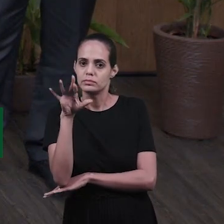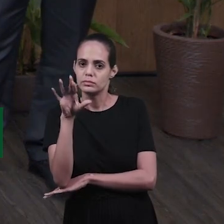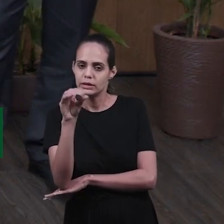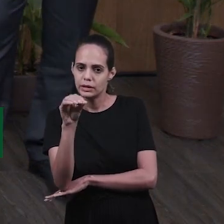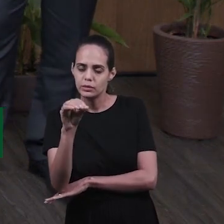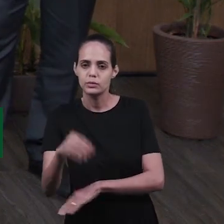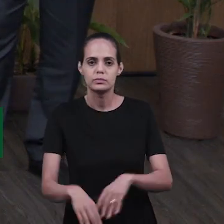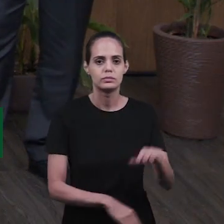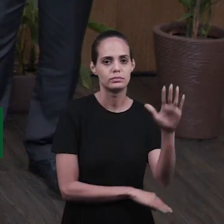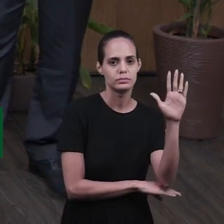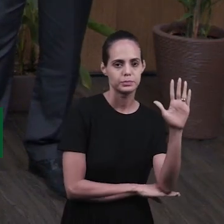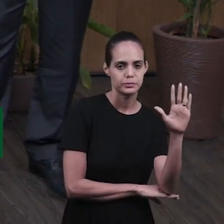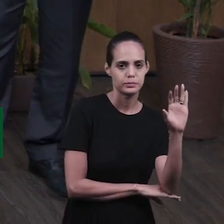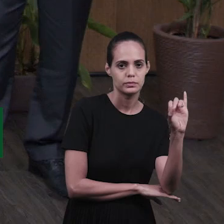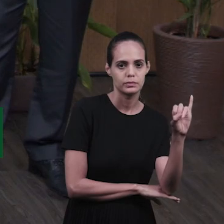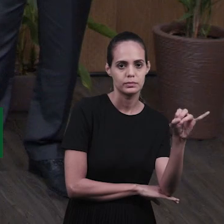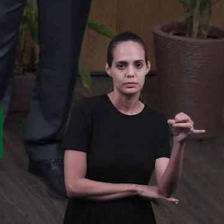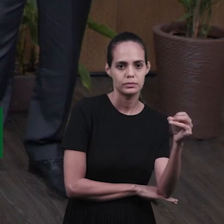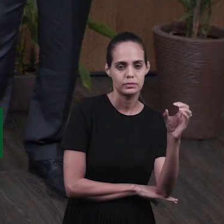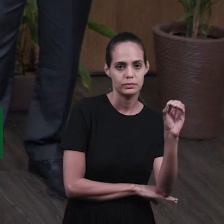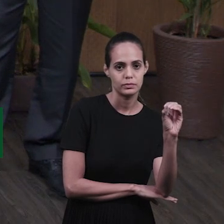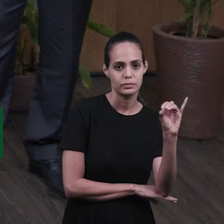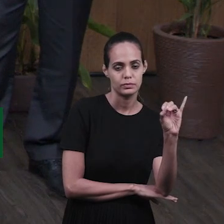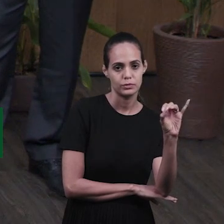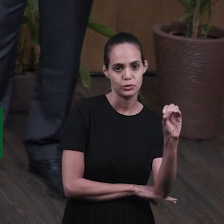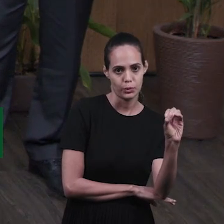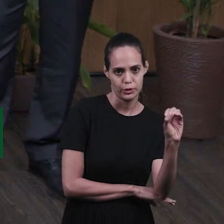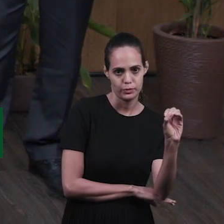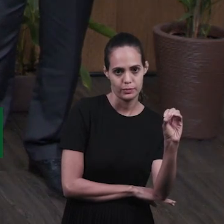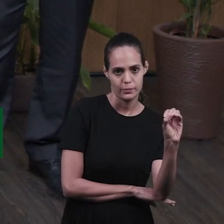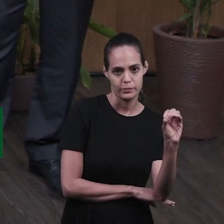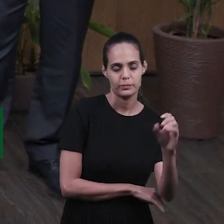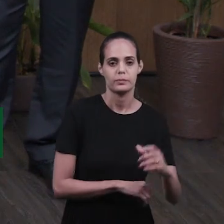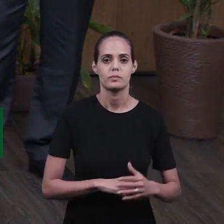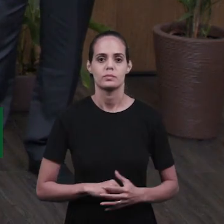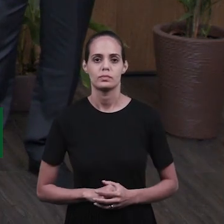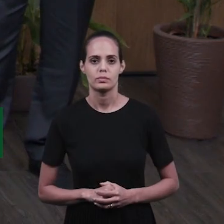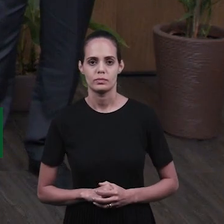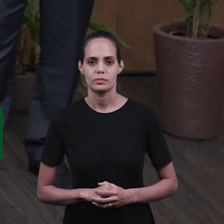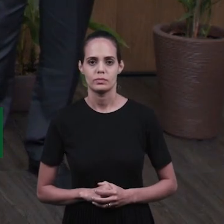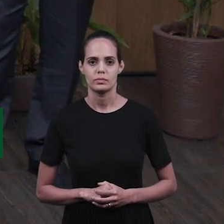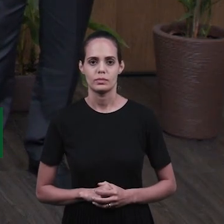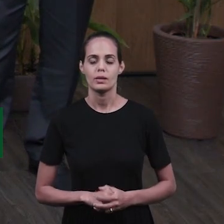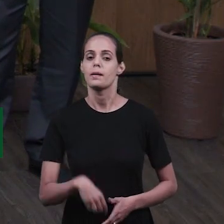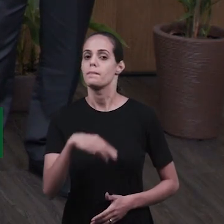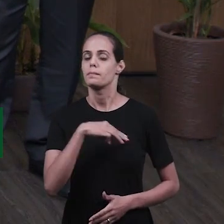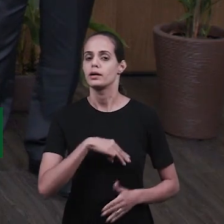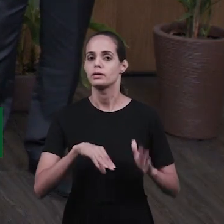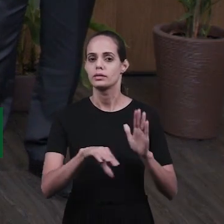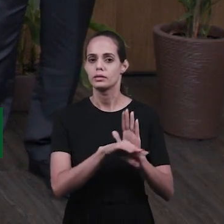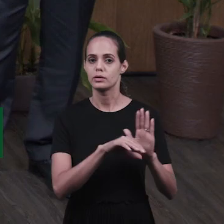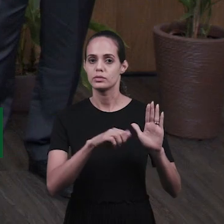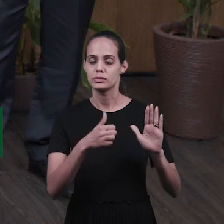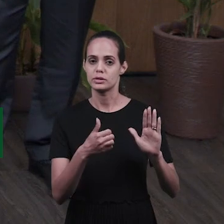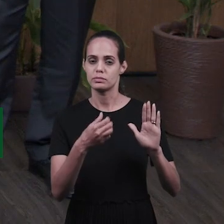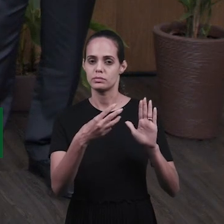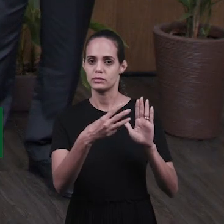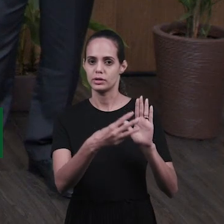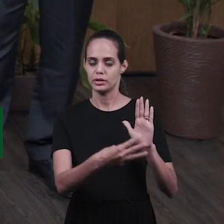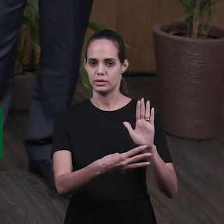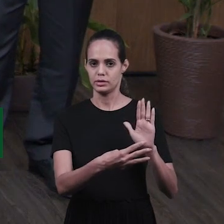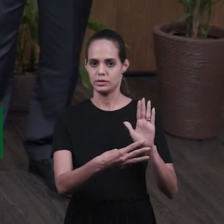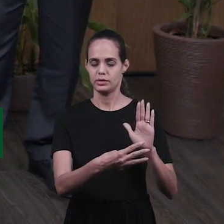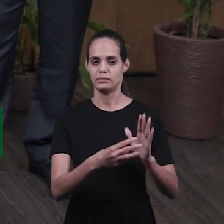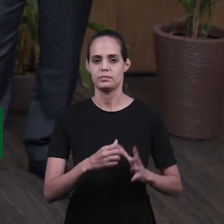enregistrée en Matthieu 13, 24 à 30 et 36 à 43. Et